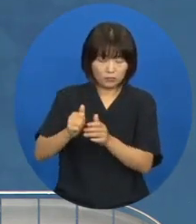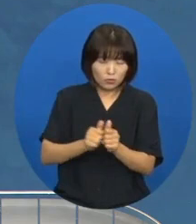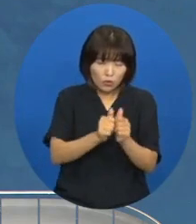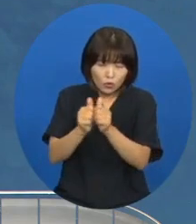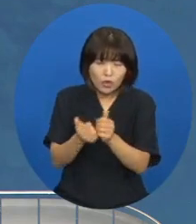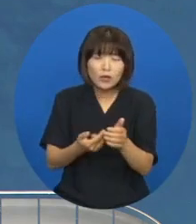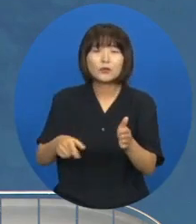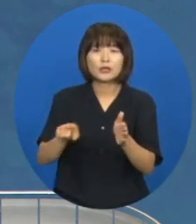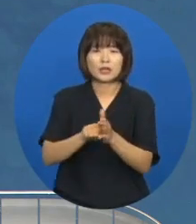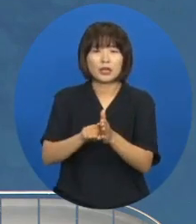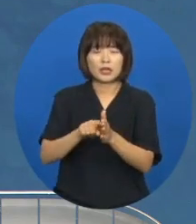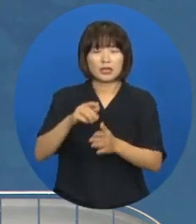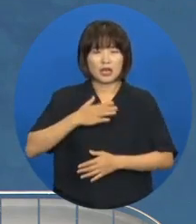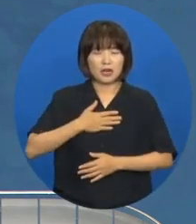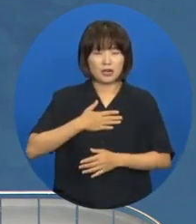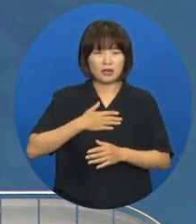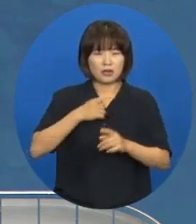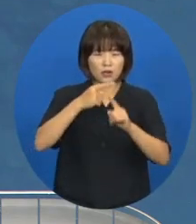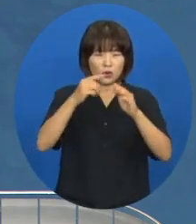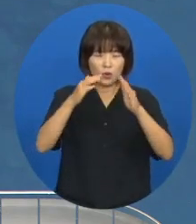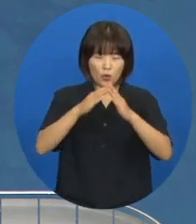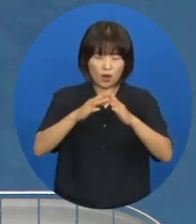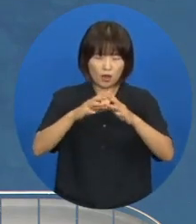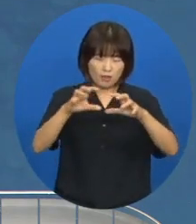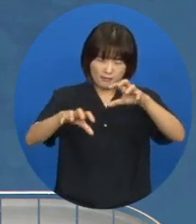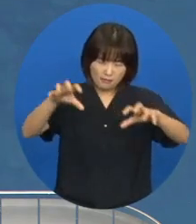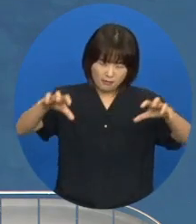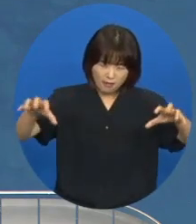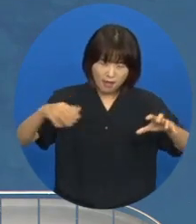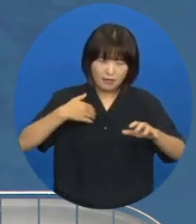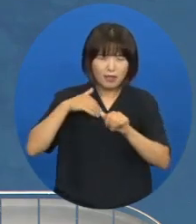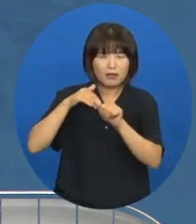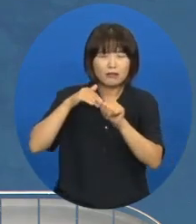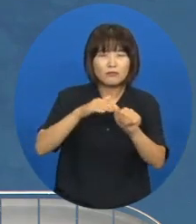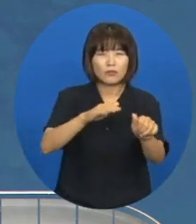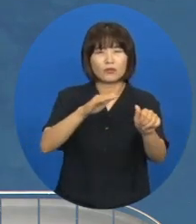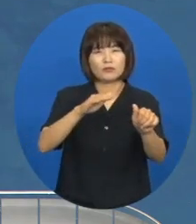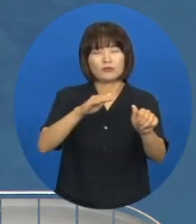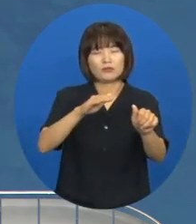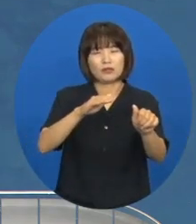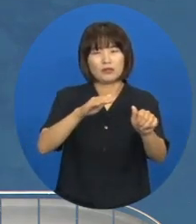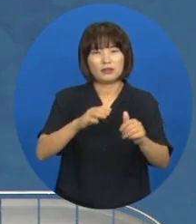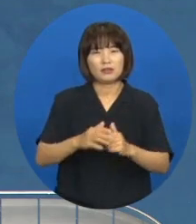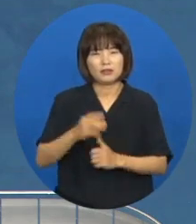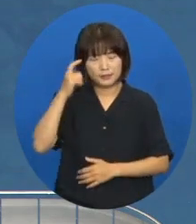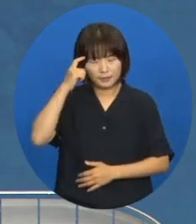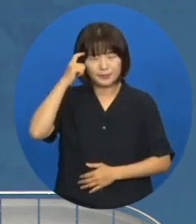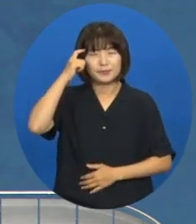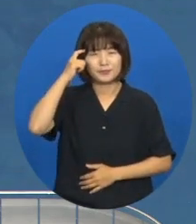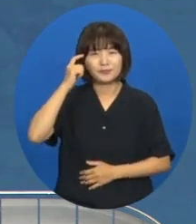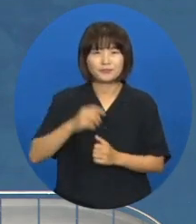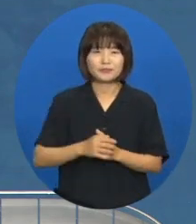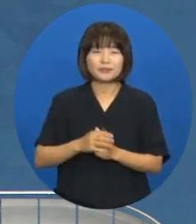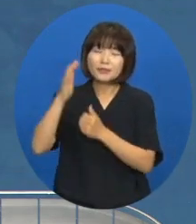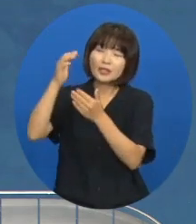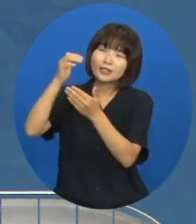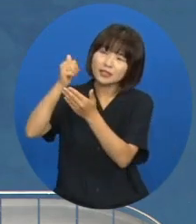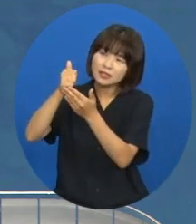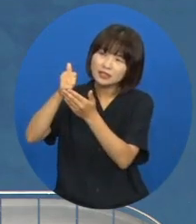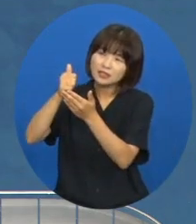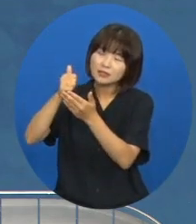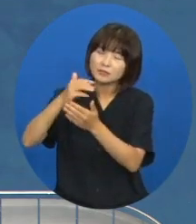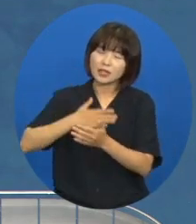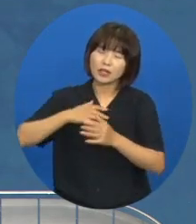나를 온 교회를 향하여 이렇게 내보내시는구나. 그래서 그때 하나님께 하나님 제가